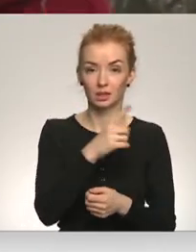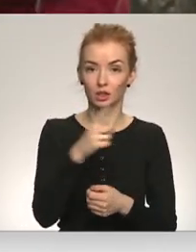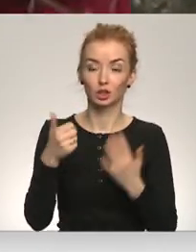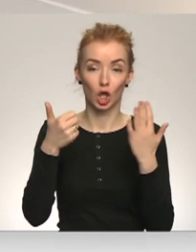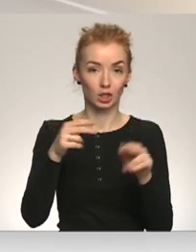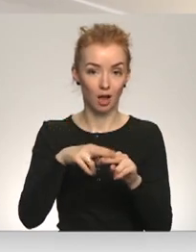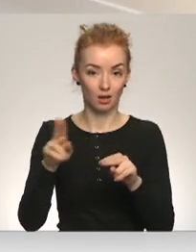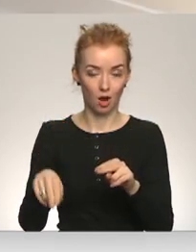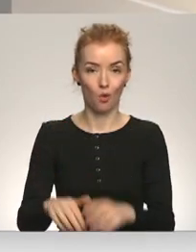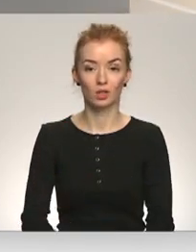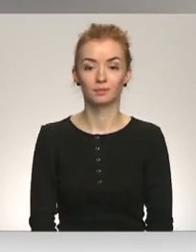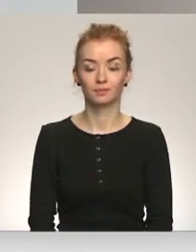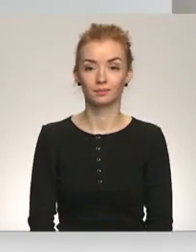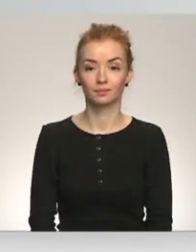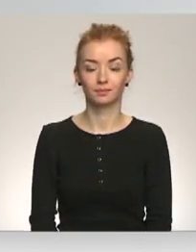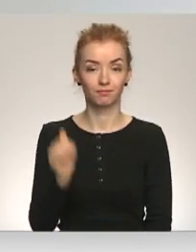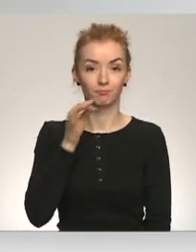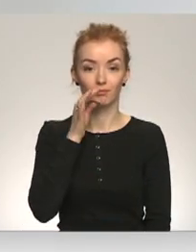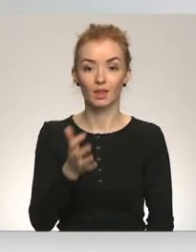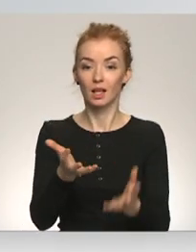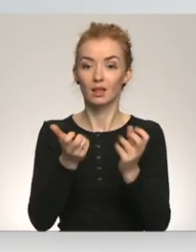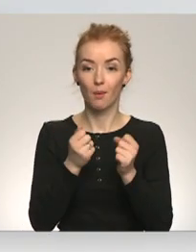5 līdz 6 atļaujas. Ņemot vairāk to, ka no